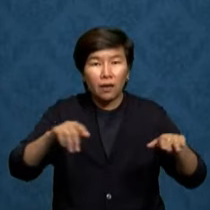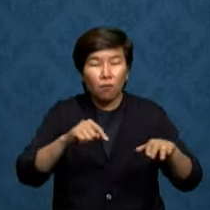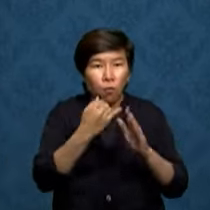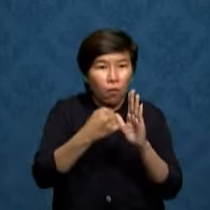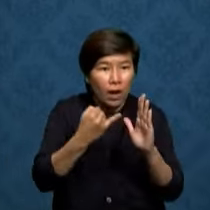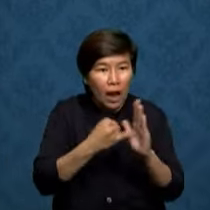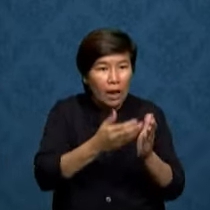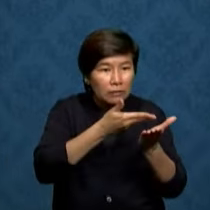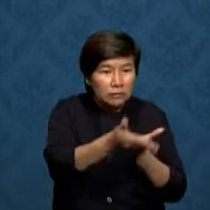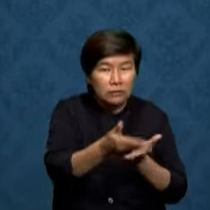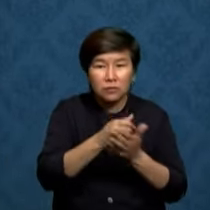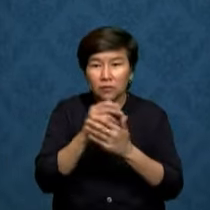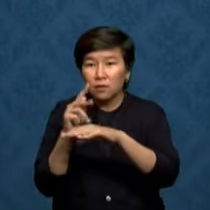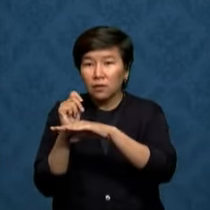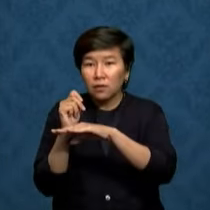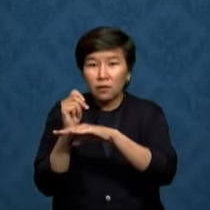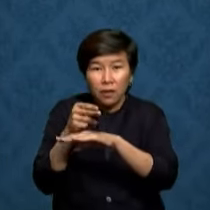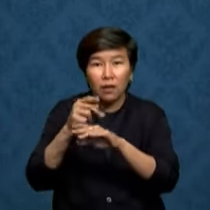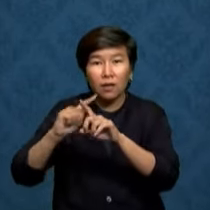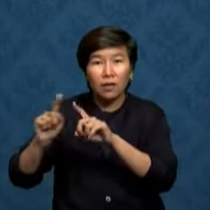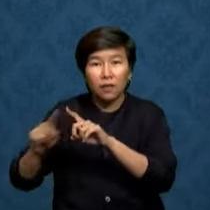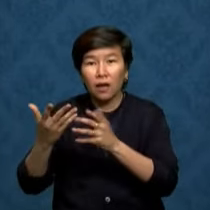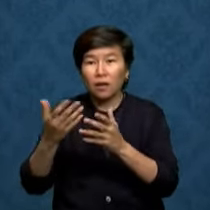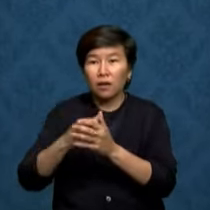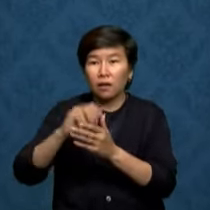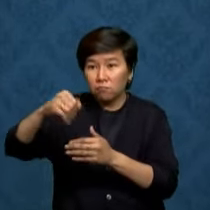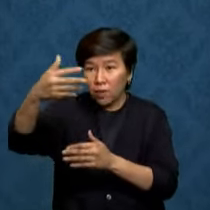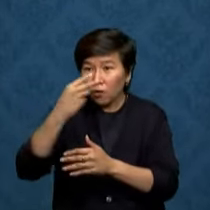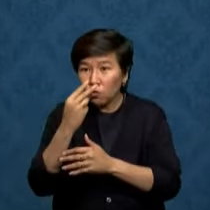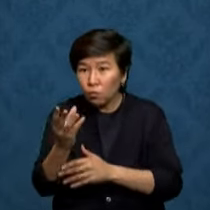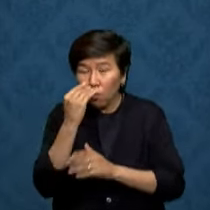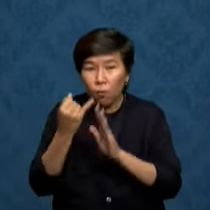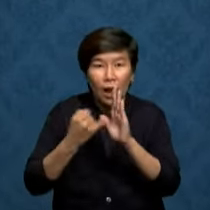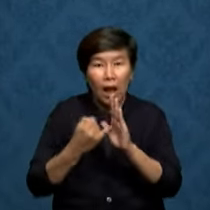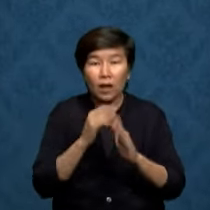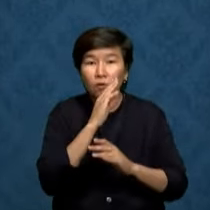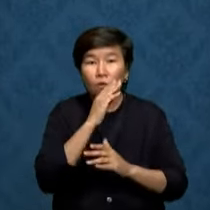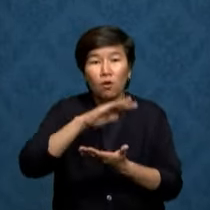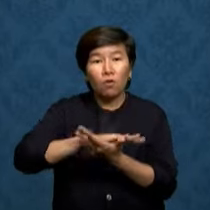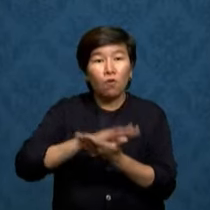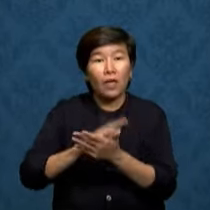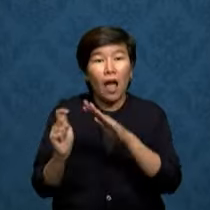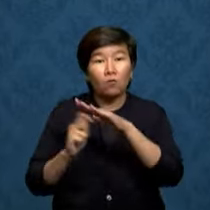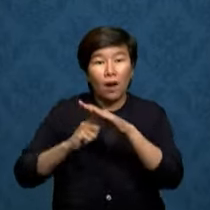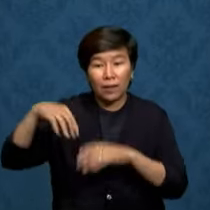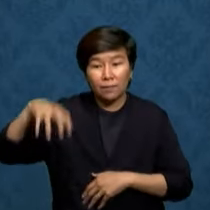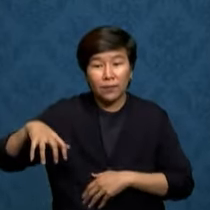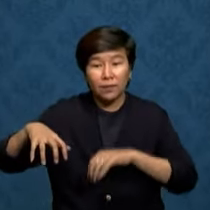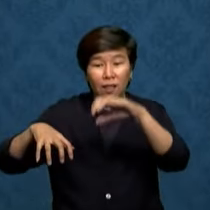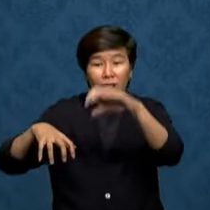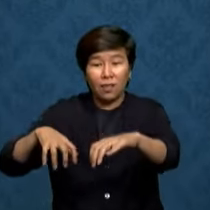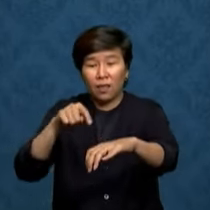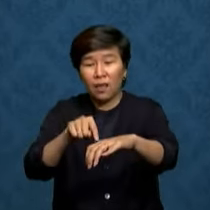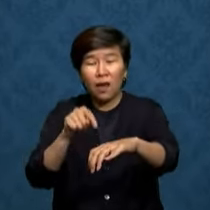วันนี้ถ้ามีสื่อลามกอนาจารย์เนี่ยไปขายอยู่หน้าโรงเรียนอนุบาลเนี่ยแล้วลูกหลานเราไปเรียนเนี่ยแล้วเห็นสิ่งเหล่านี้